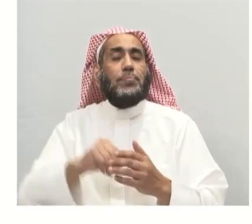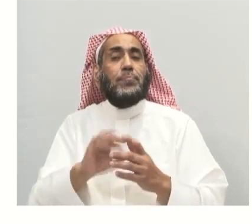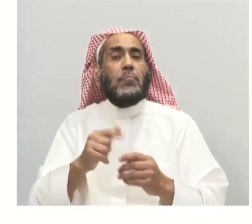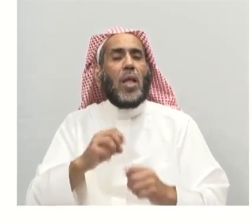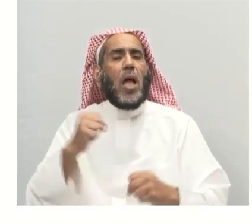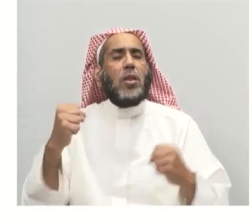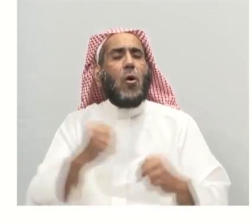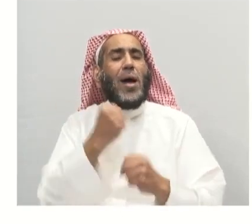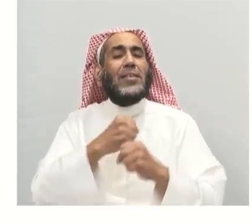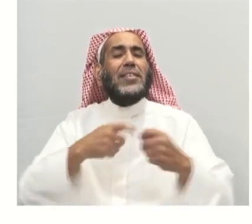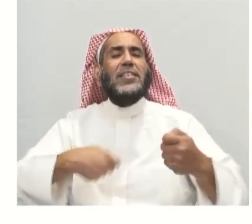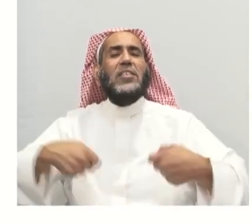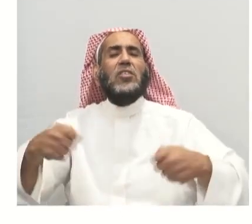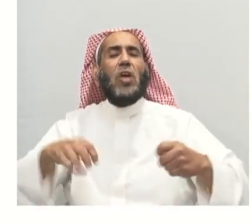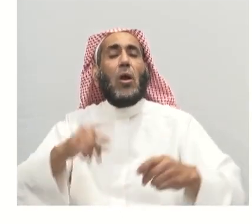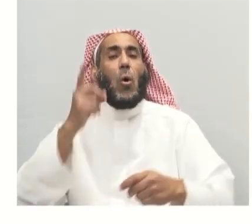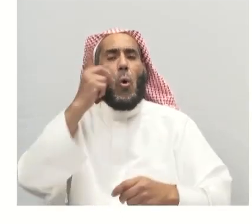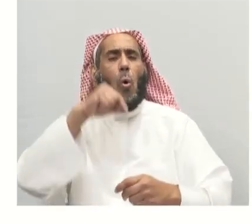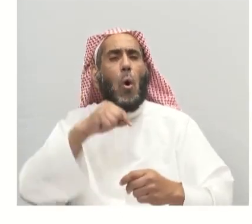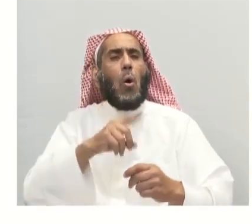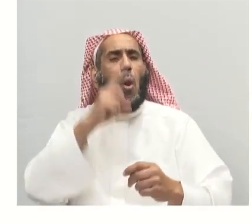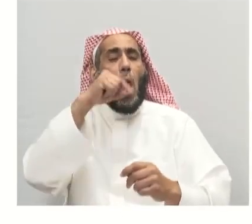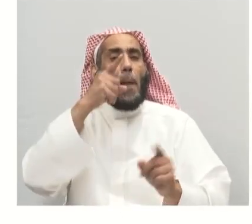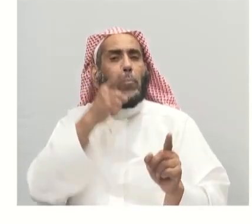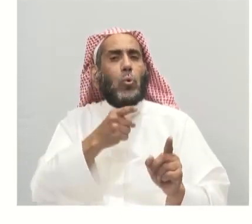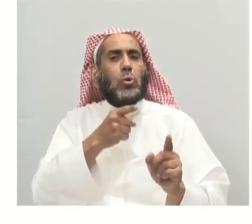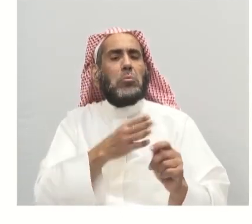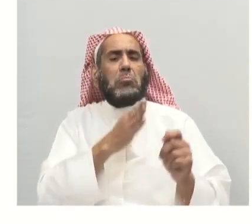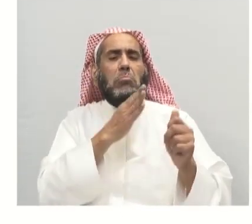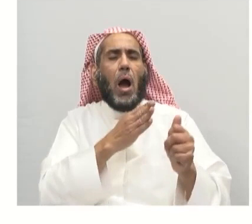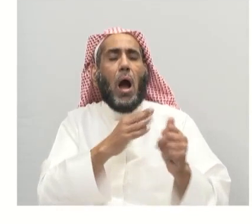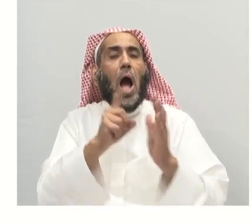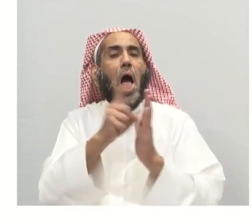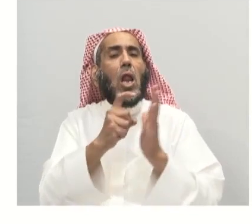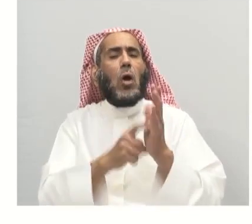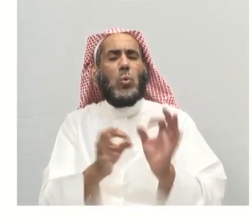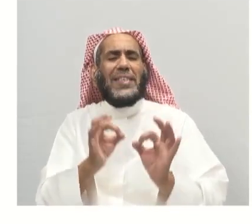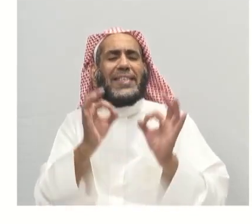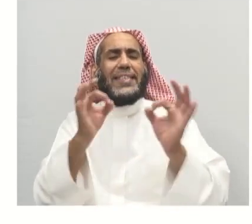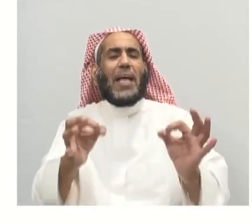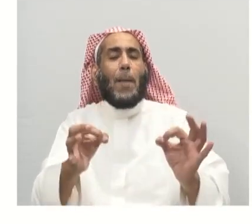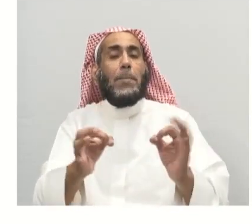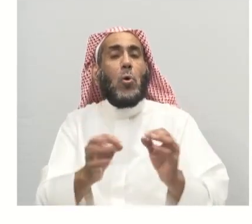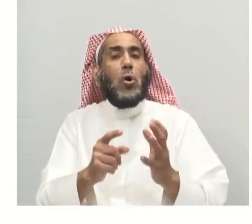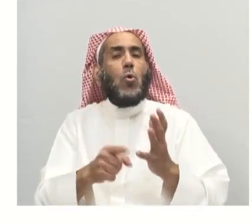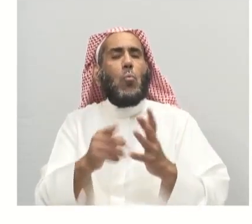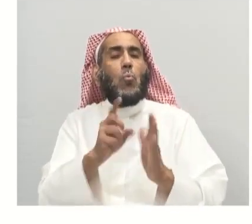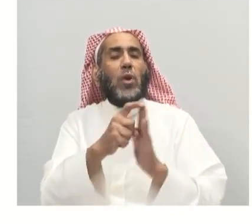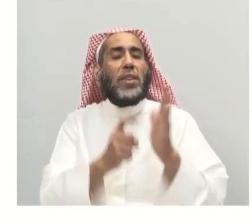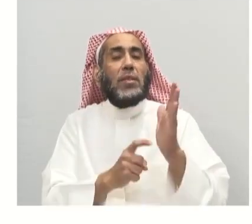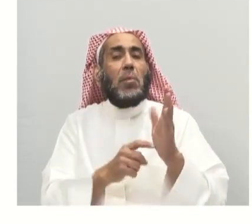ان يمارس التجاره هو خاضع لاي قانون خاضع للقانون للقوانين المنظمه لنشاطه